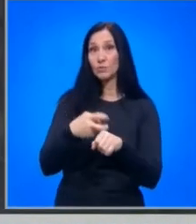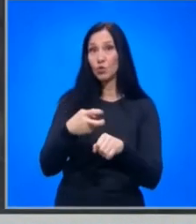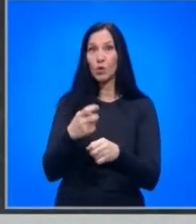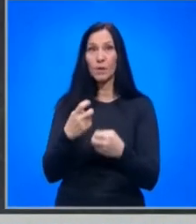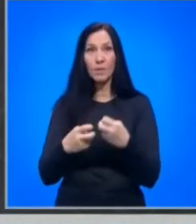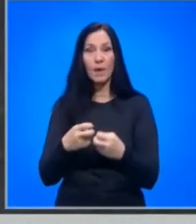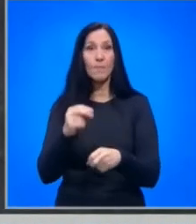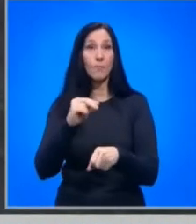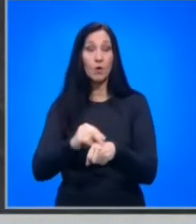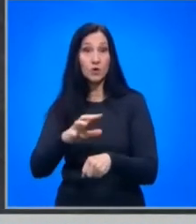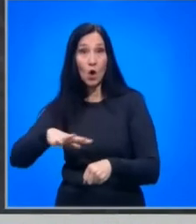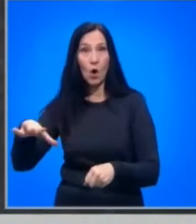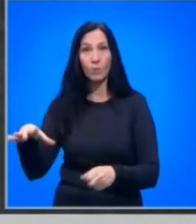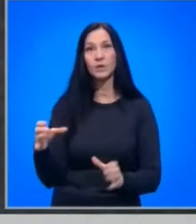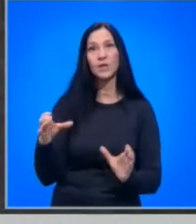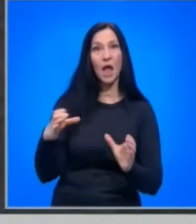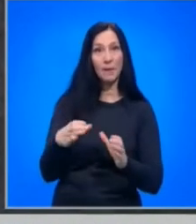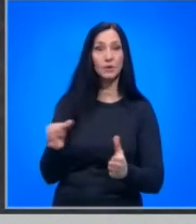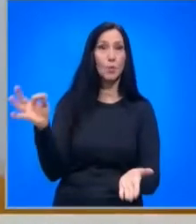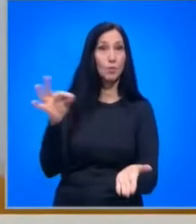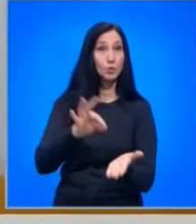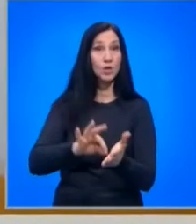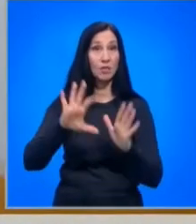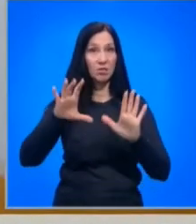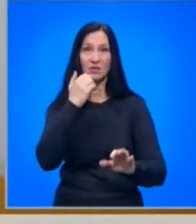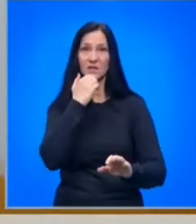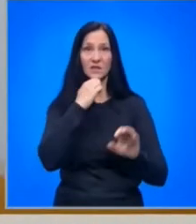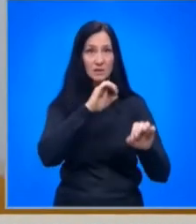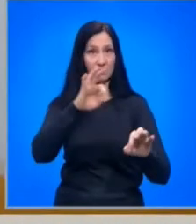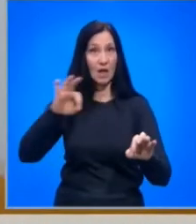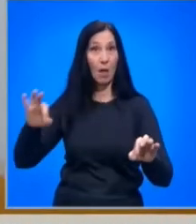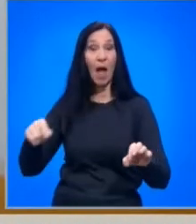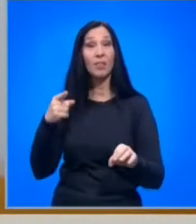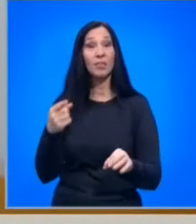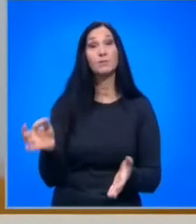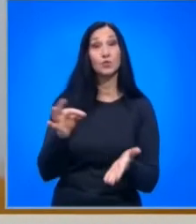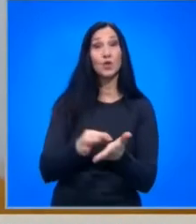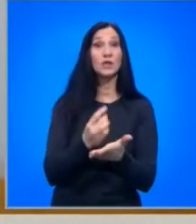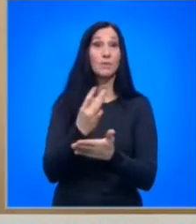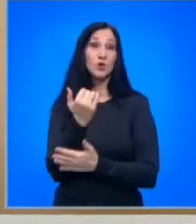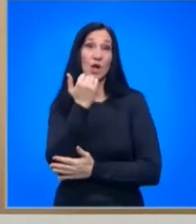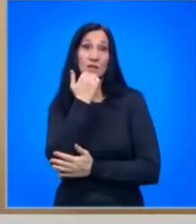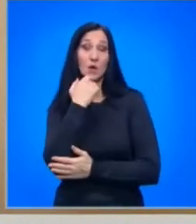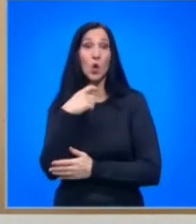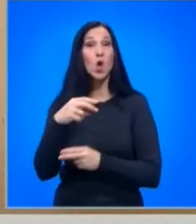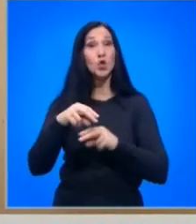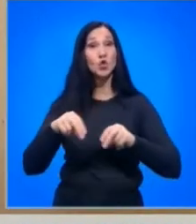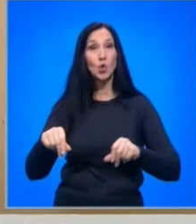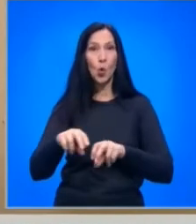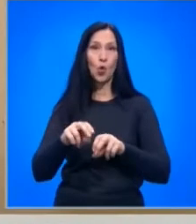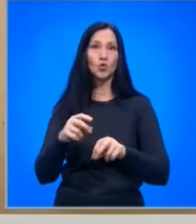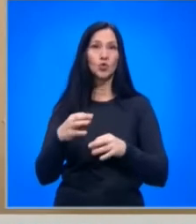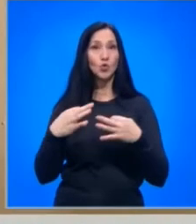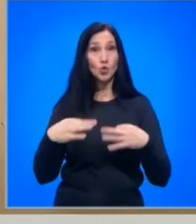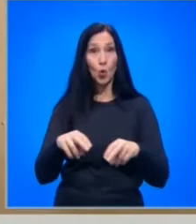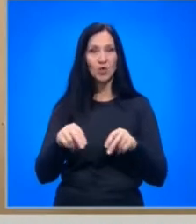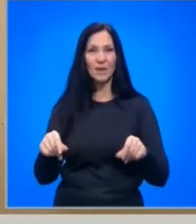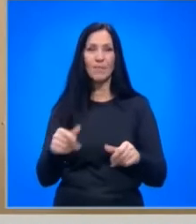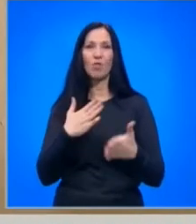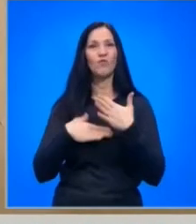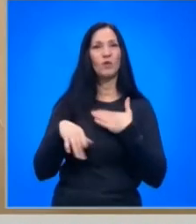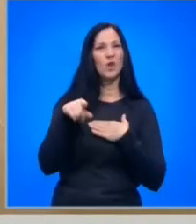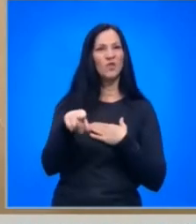В Пловдивска област екипите ще посетят 10 села. Днес посещенията започнаха от село Сухозем. Доволни сме от това, където